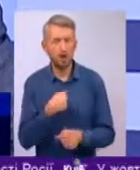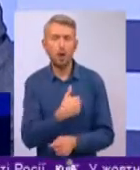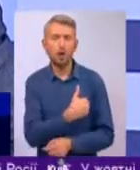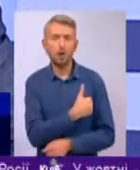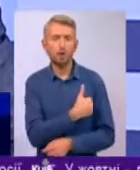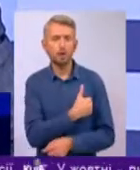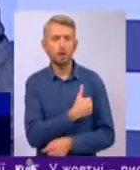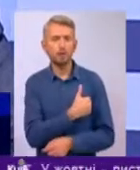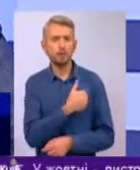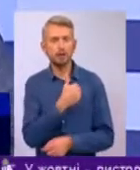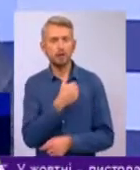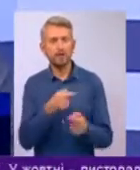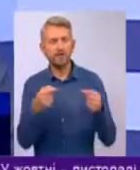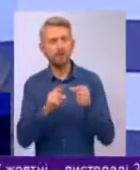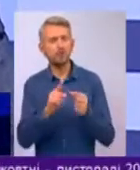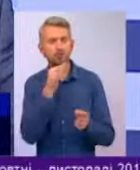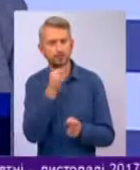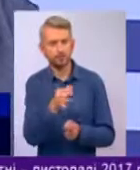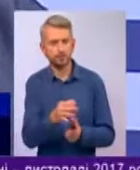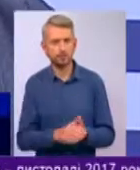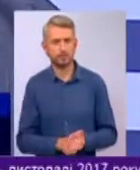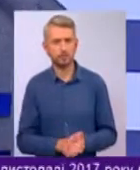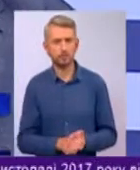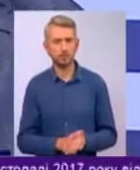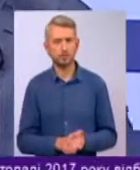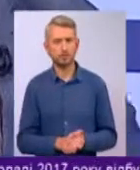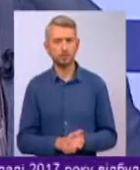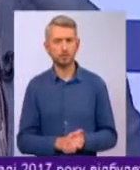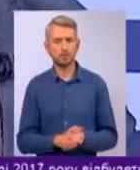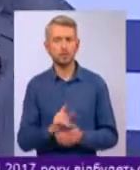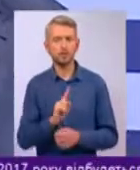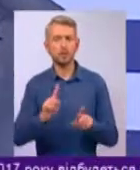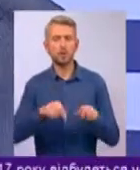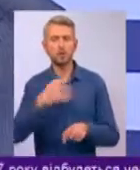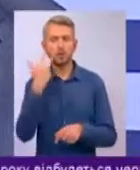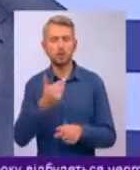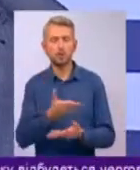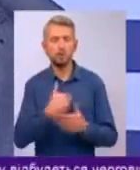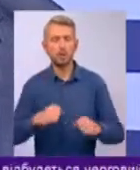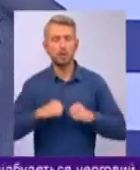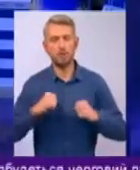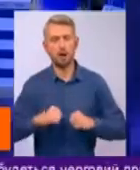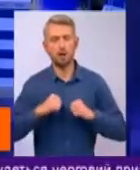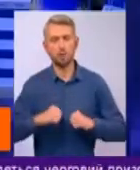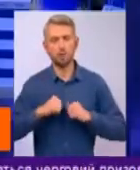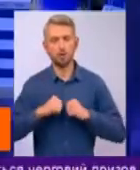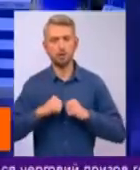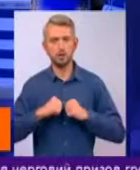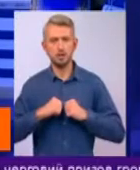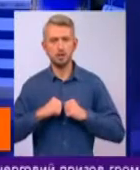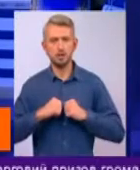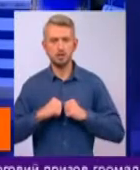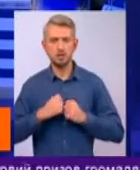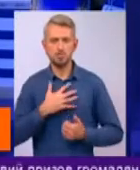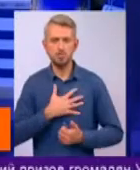хотів визначити ось що. Що навіть коли ми намагаємось переживати такі